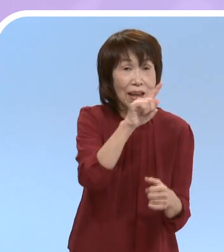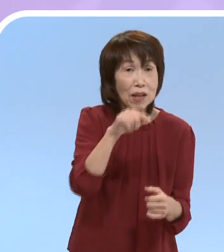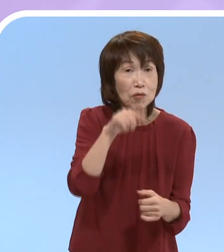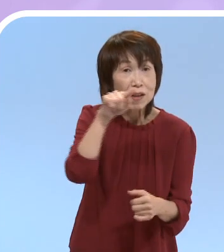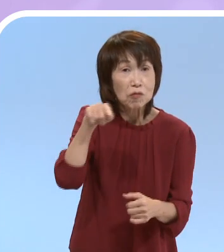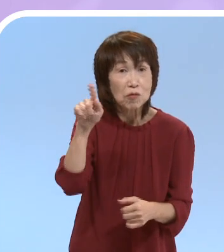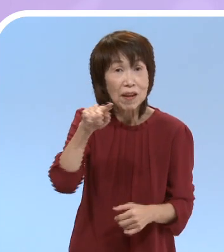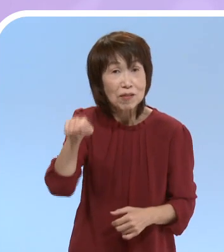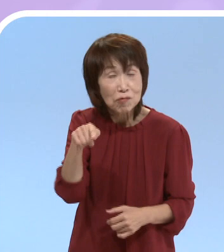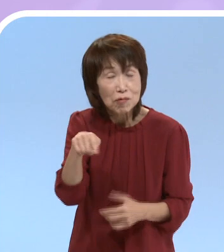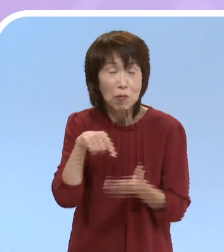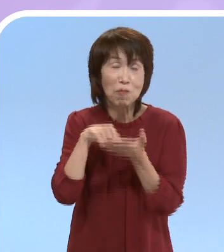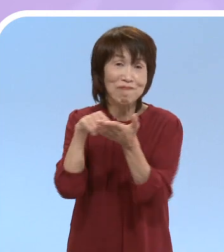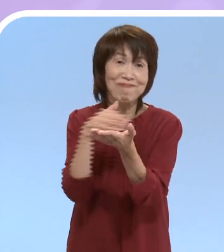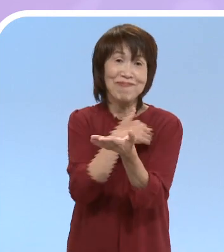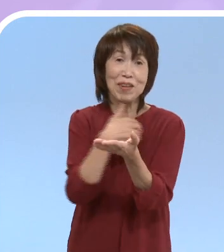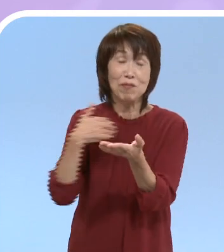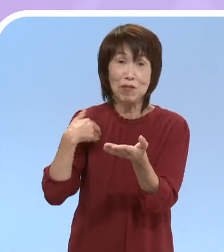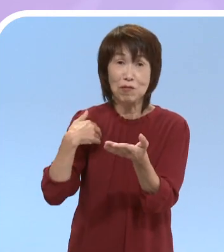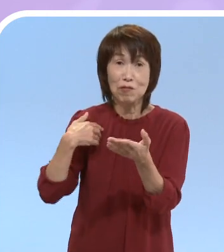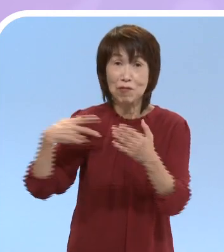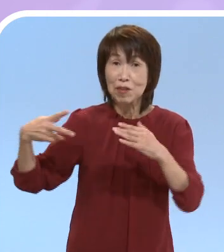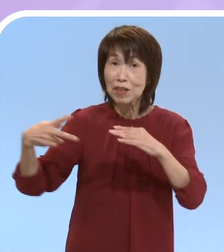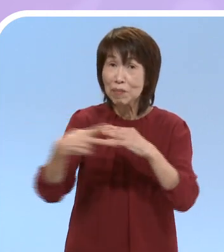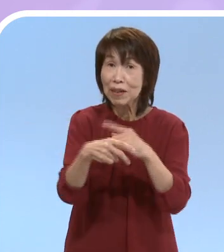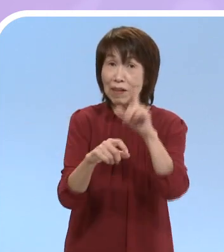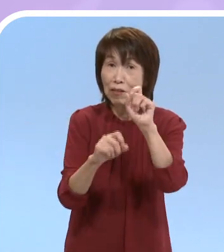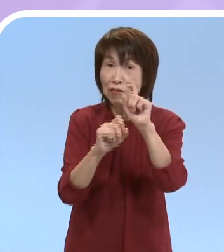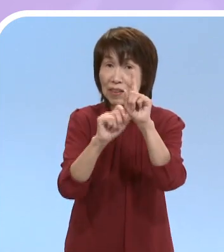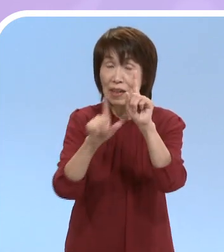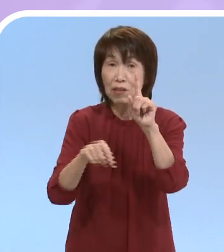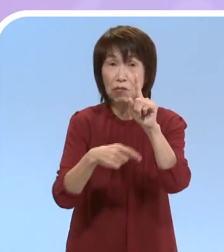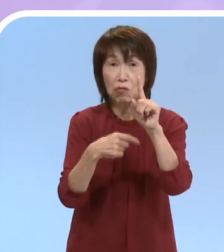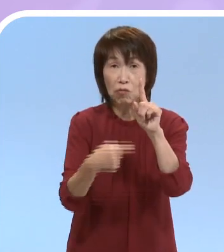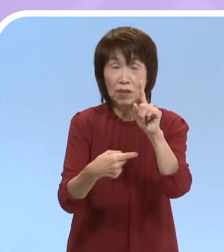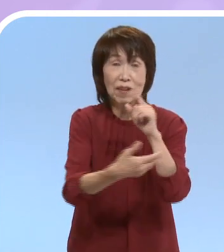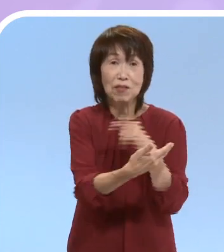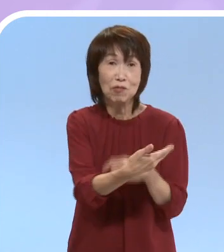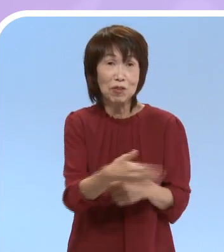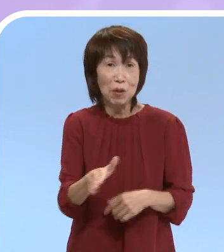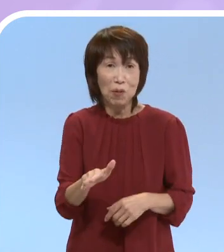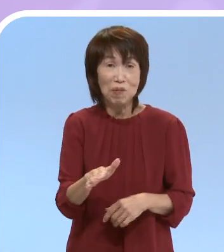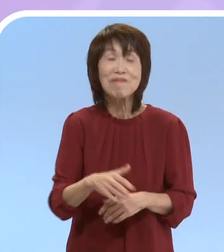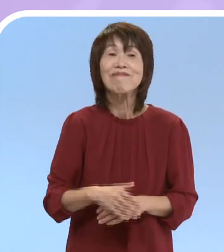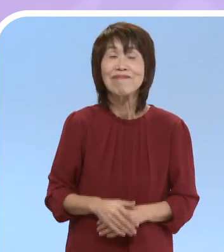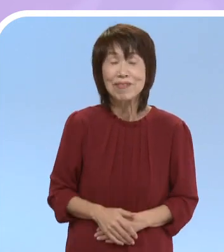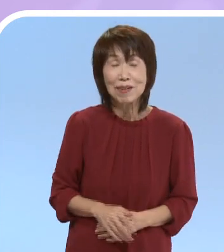組公式 SNS から。締め切りは11月1日水曜必着。